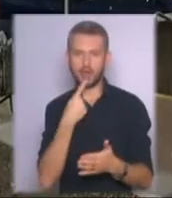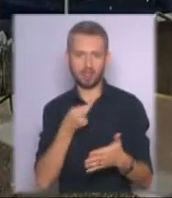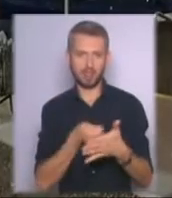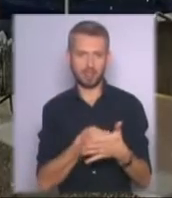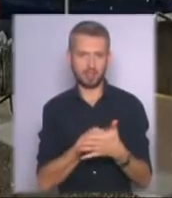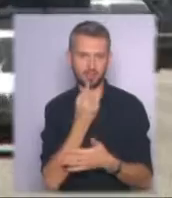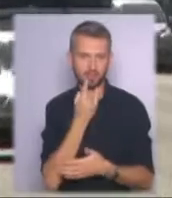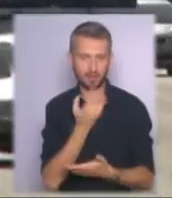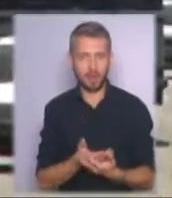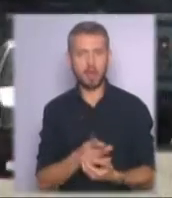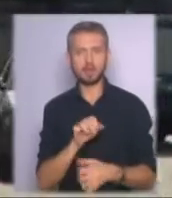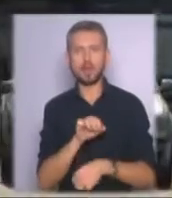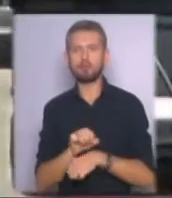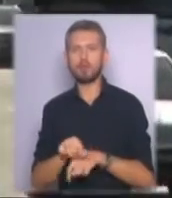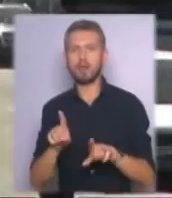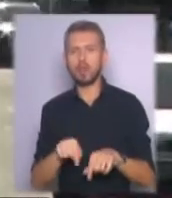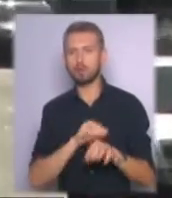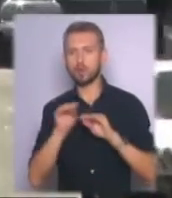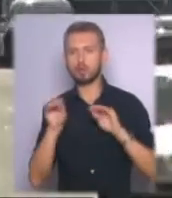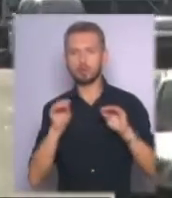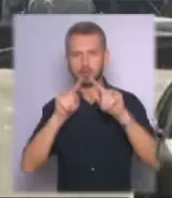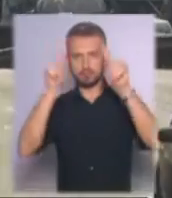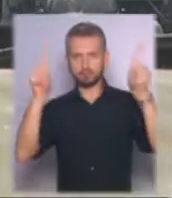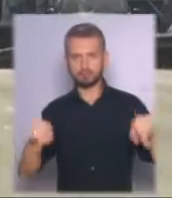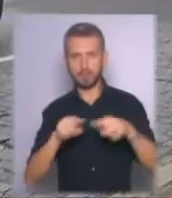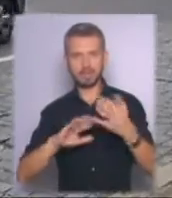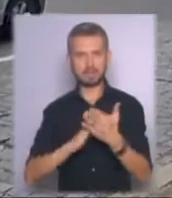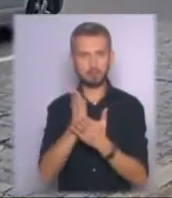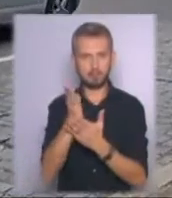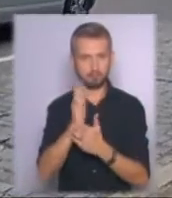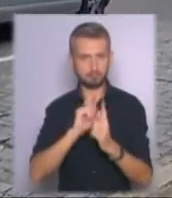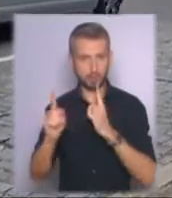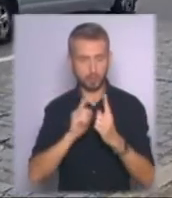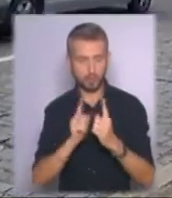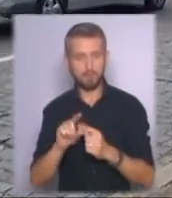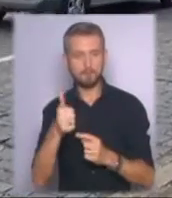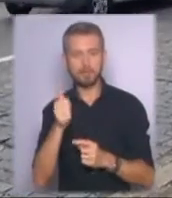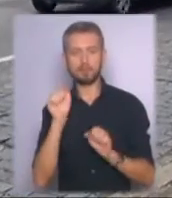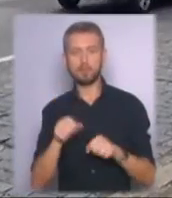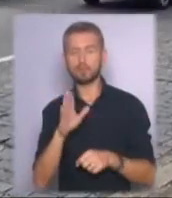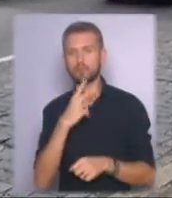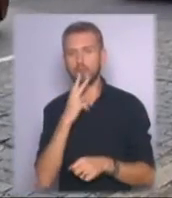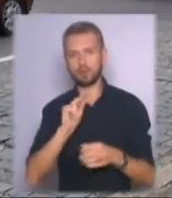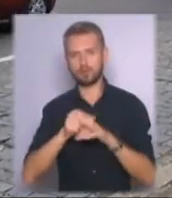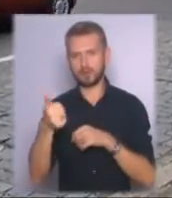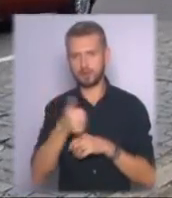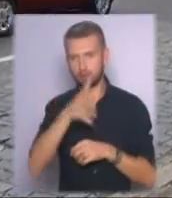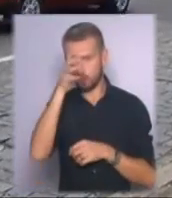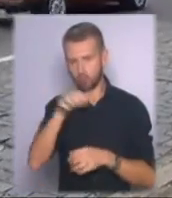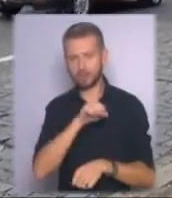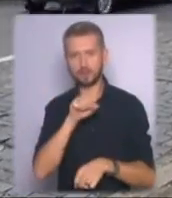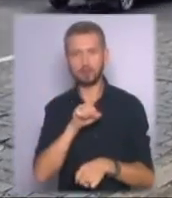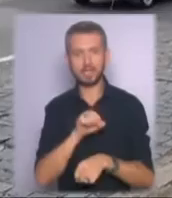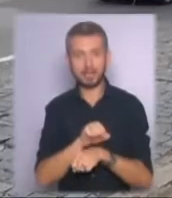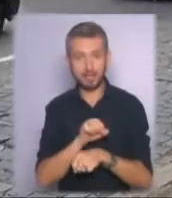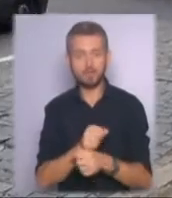гаджетів. На зупинках також розмістять схеми маршрутів. Перші можна буде побачити вже за тиждень. Розумні зупинки встановлюють за ініціативи